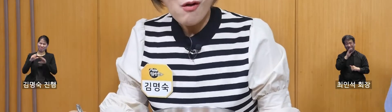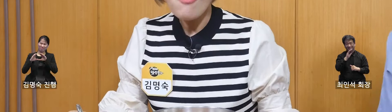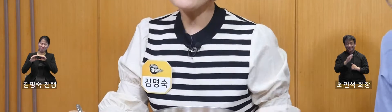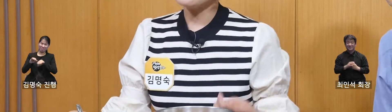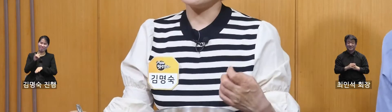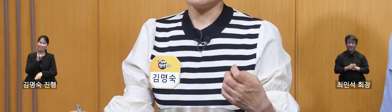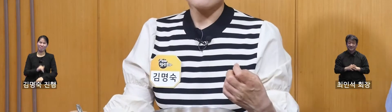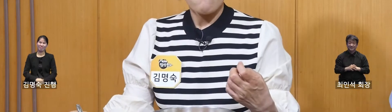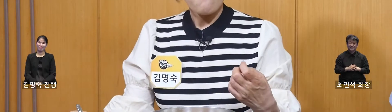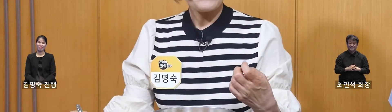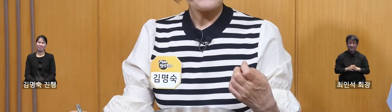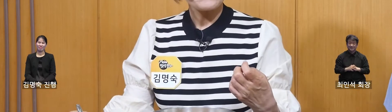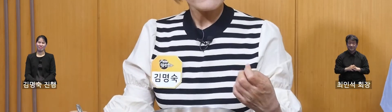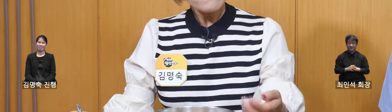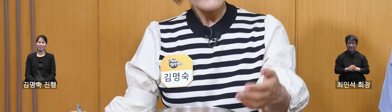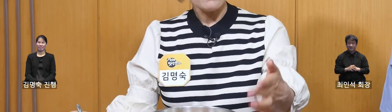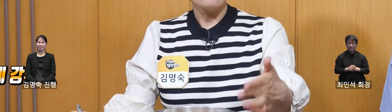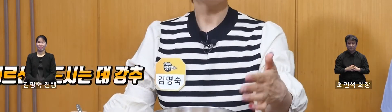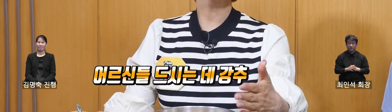맞습니다. 그러니까